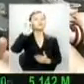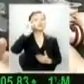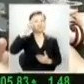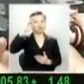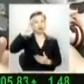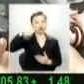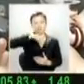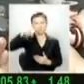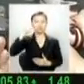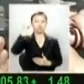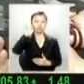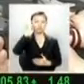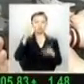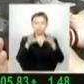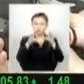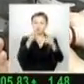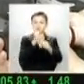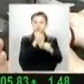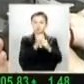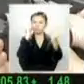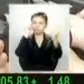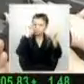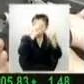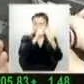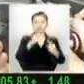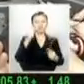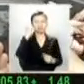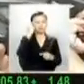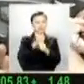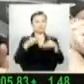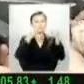ติทำให้กับประชาชนทำให้กับสถาบันหลักของชาติ